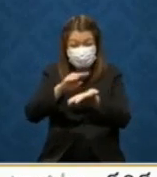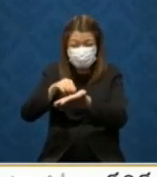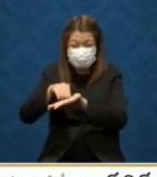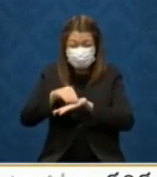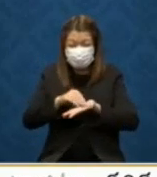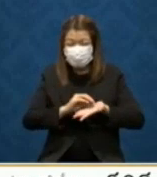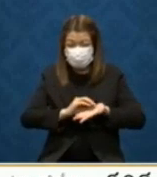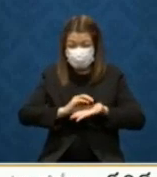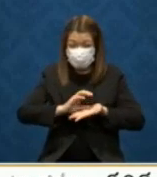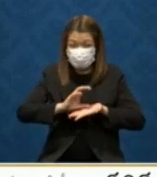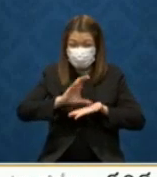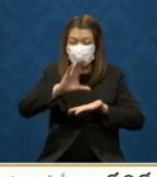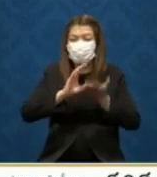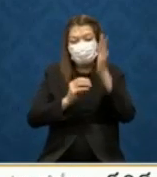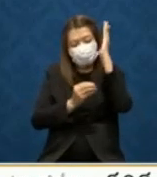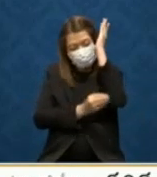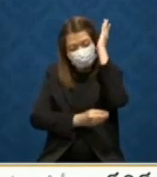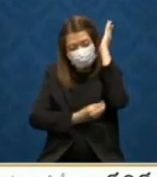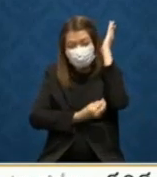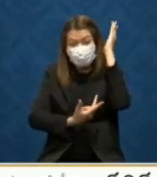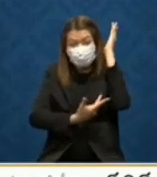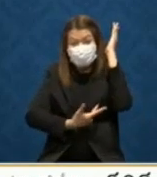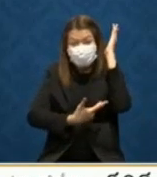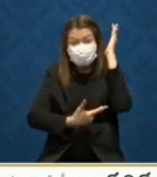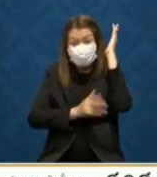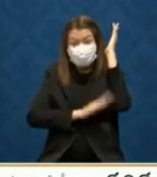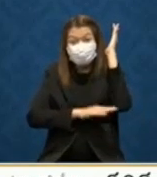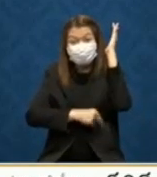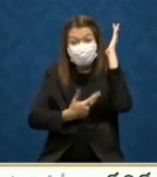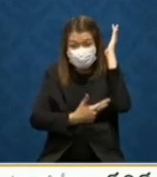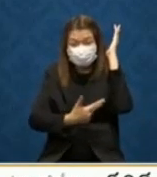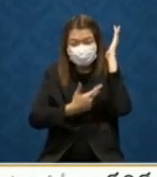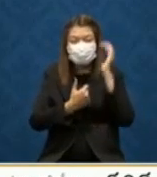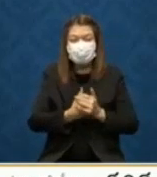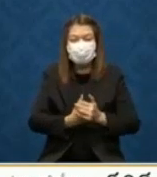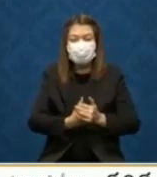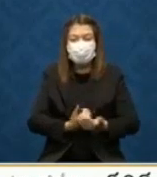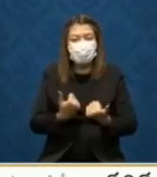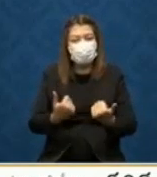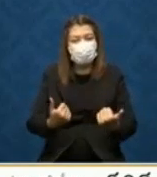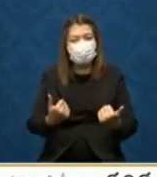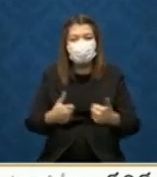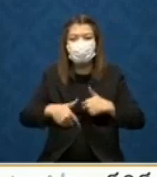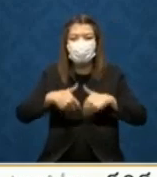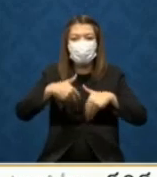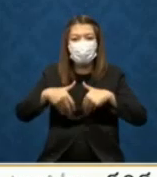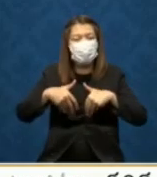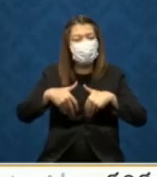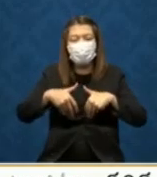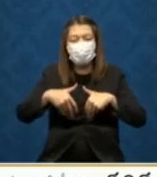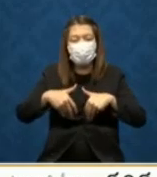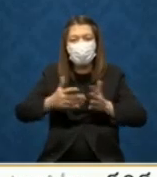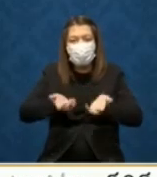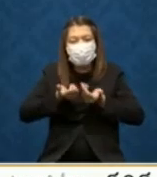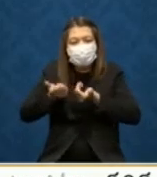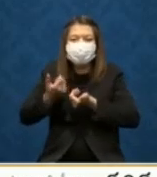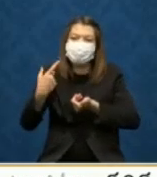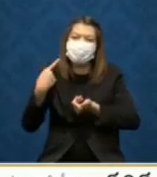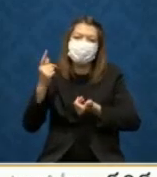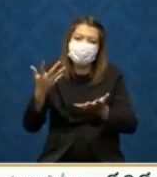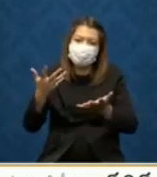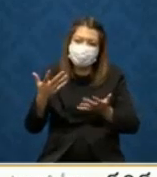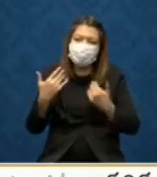ในพื้นที่ 3จังหวัดชายแดนภาคใต้ผมบอกได้เลยครับวันนี้ประชาชนไม่ได้อะไรเลย